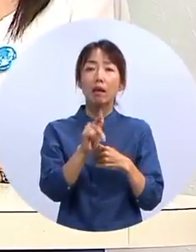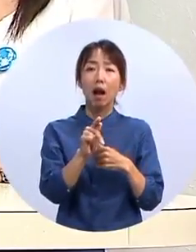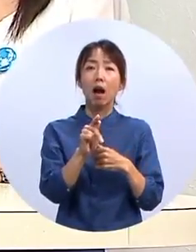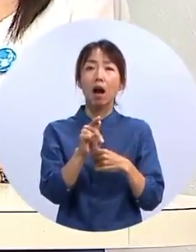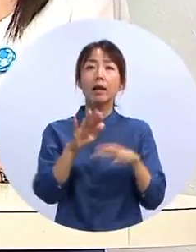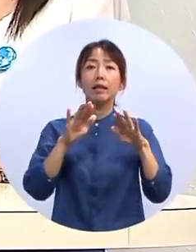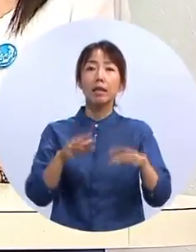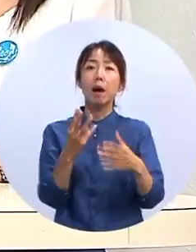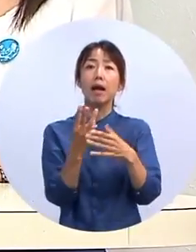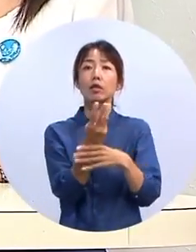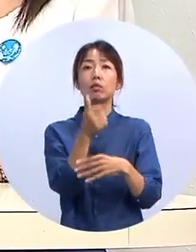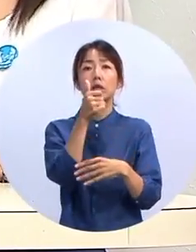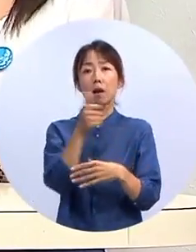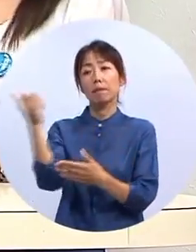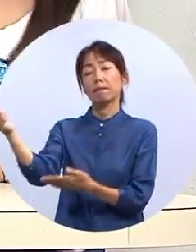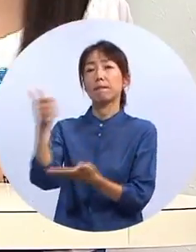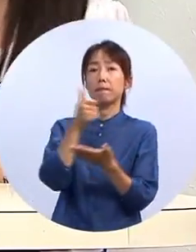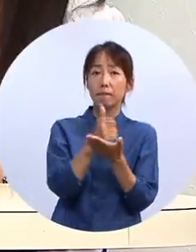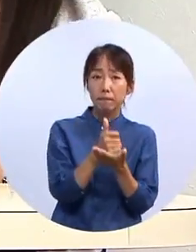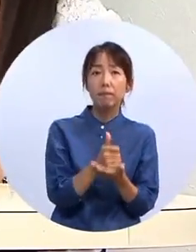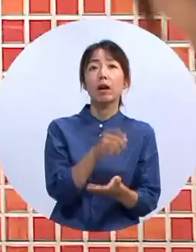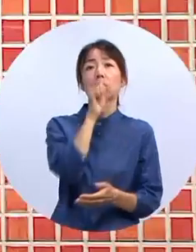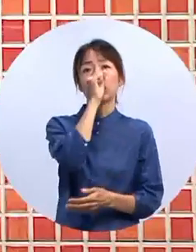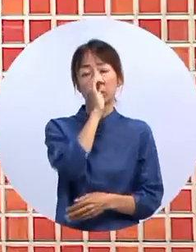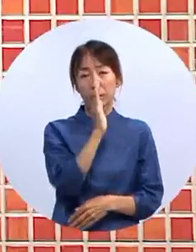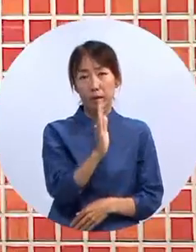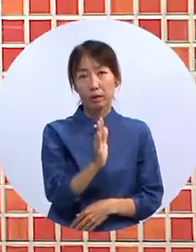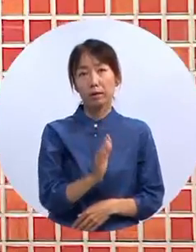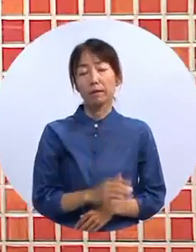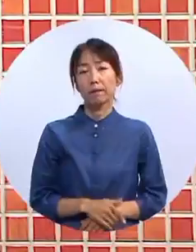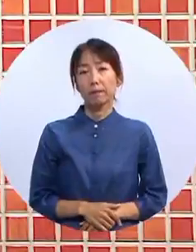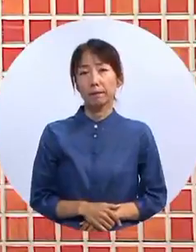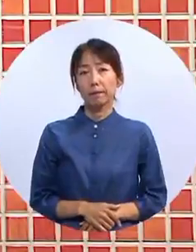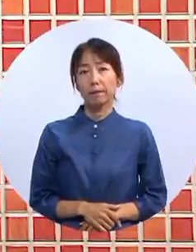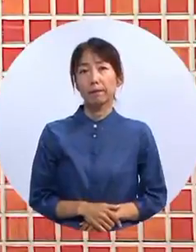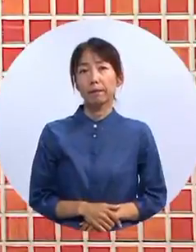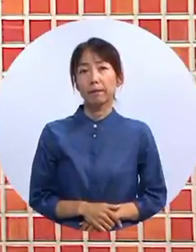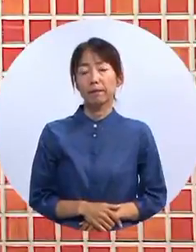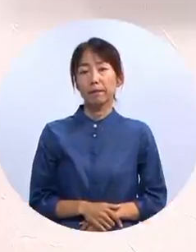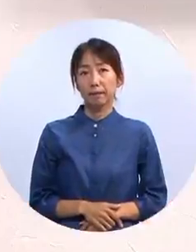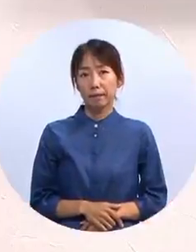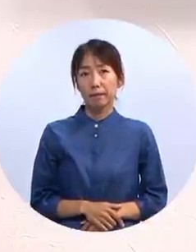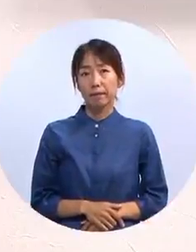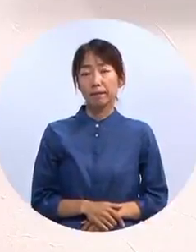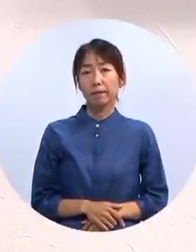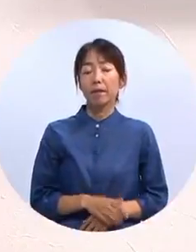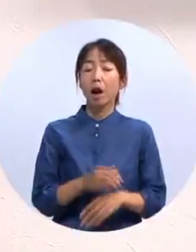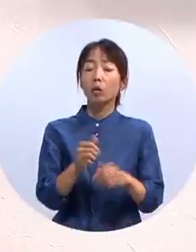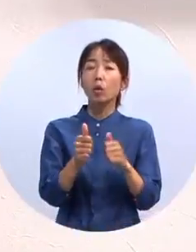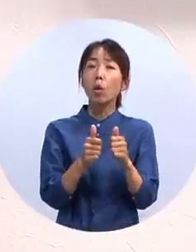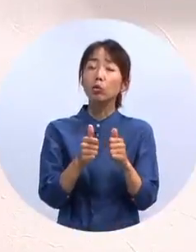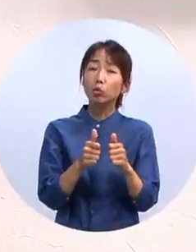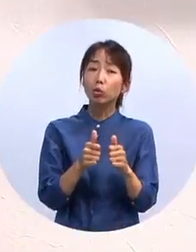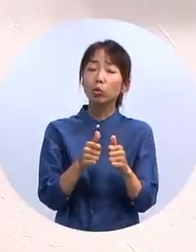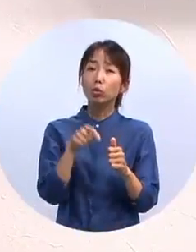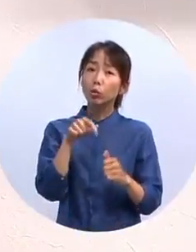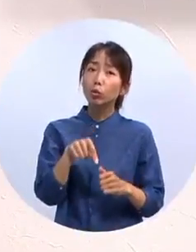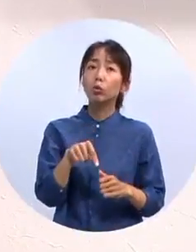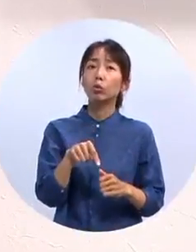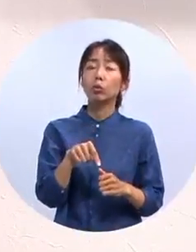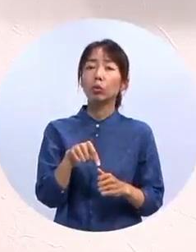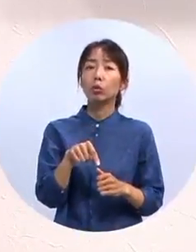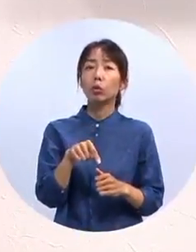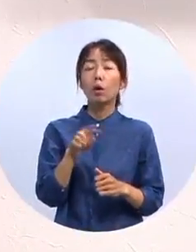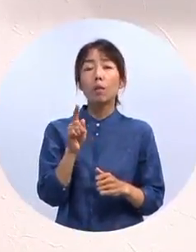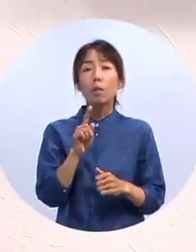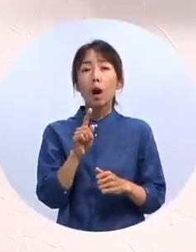信さんにお越しいただきました。よろしくお願いいたします。 よろしくお願いします。 緑と花のまちづくりコンクール、これは